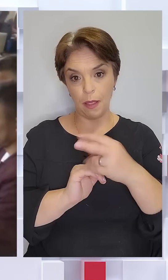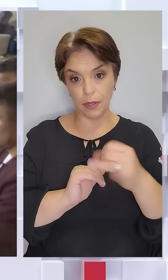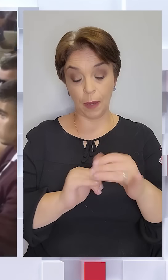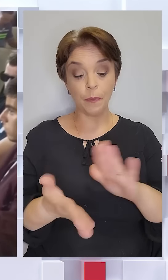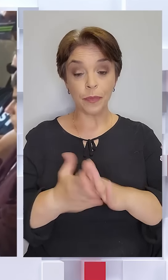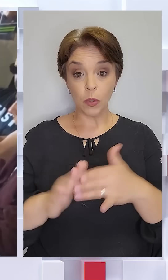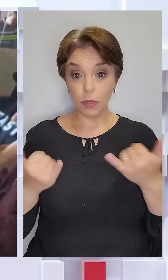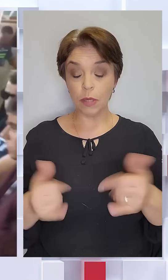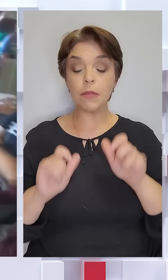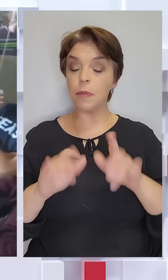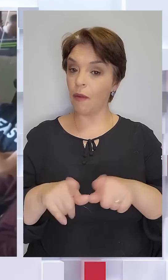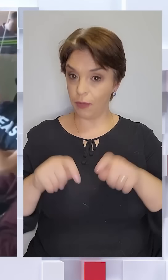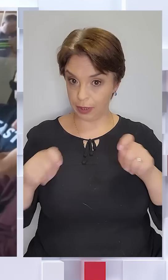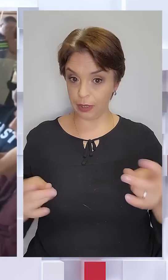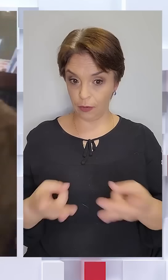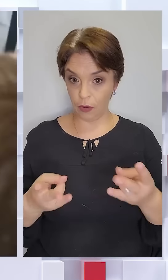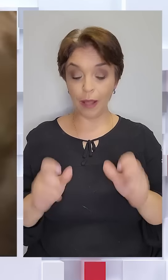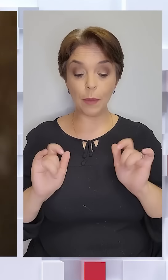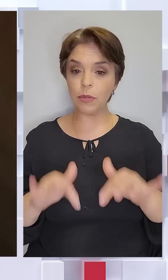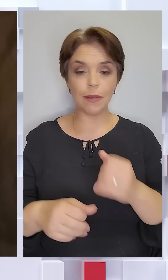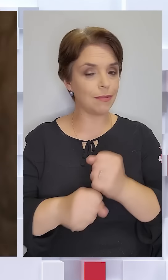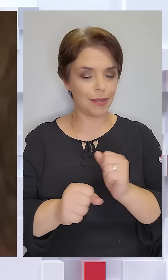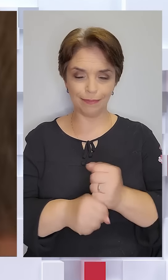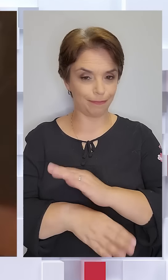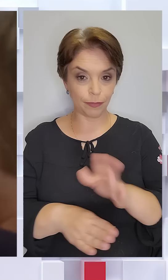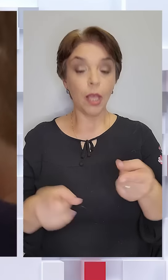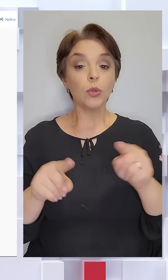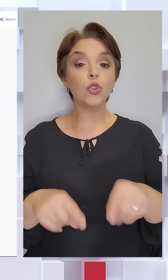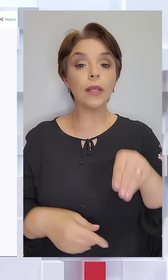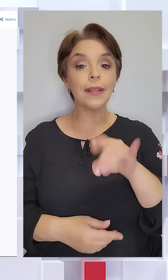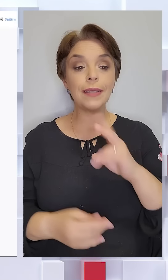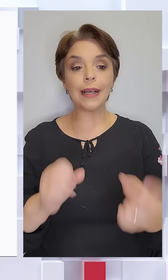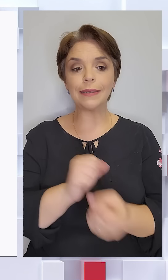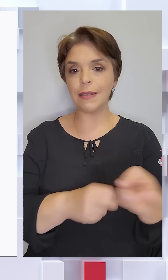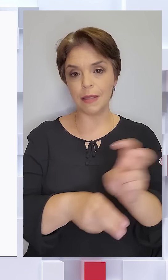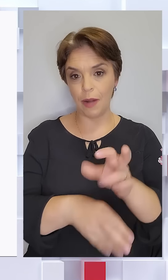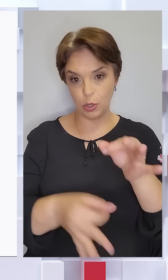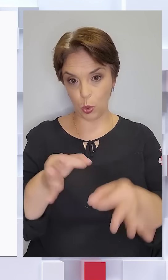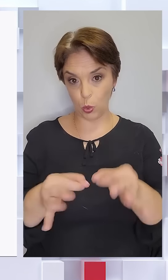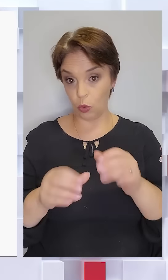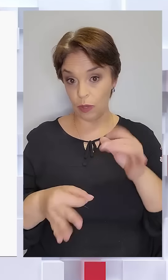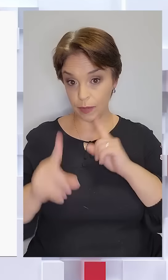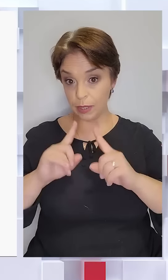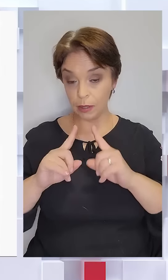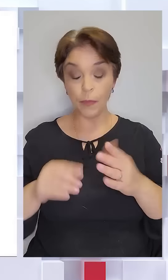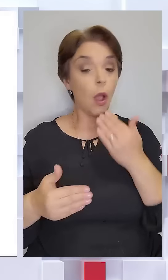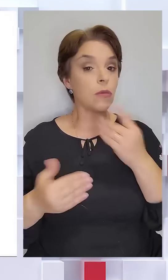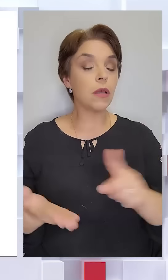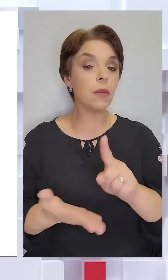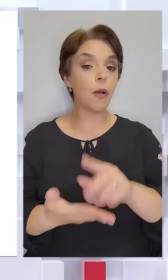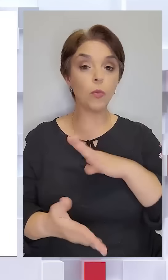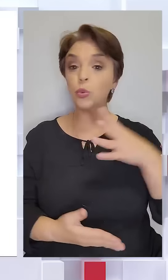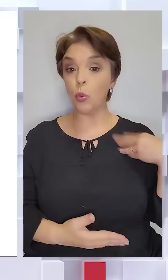на зараз справа відкрита, але процесуальні дії не проводять через те, що Трейтяк не з'являється на судові засідання. Останнє мало